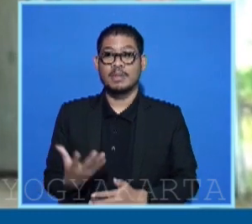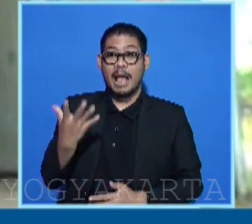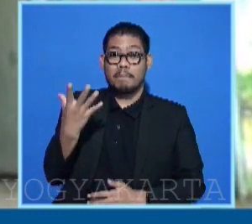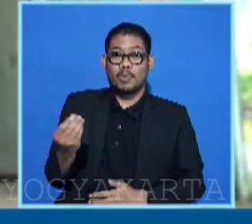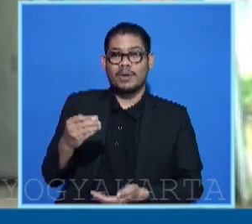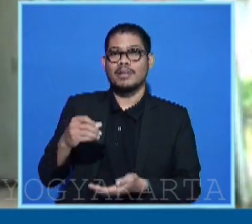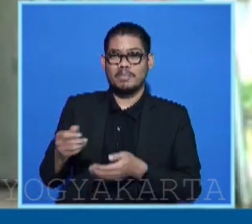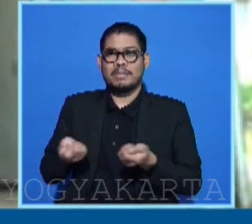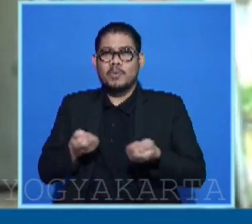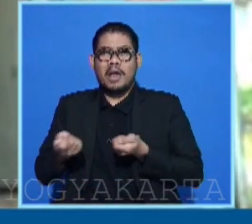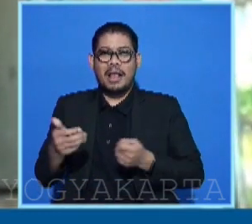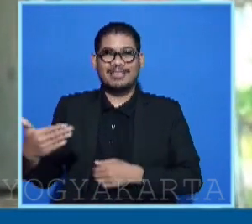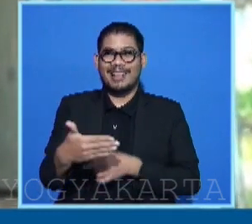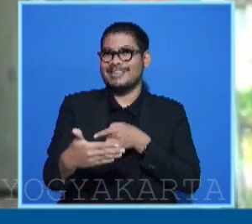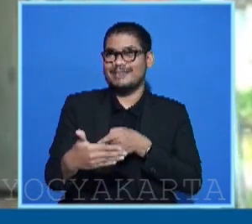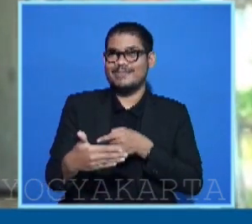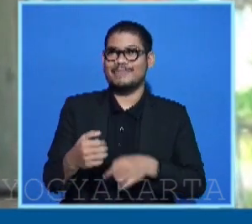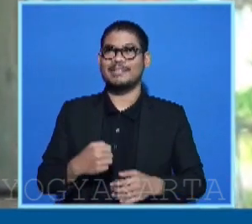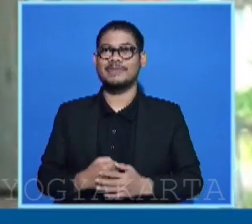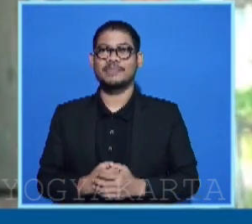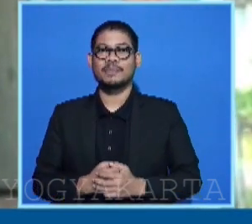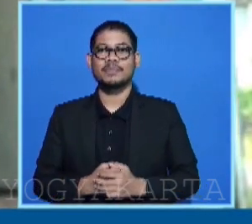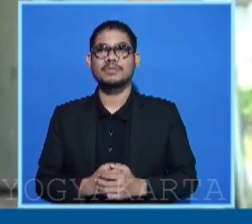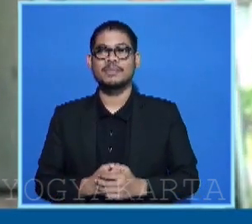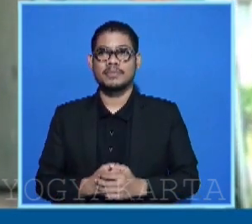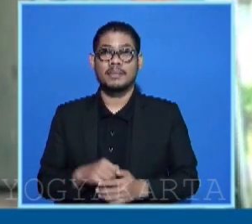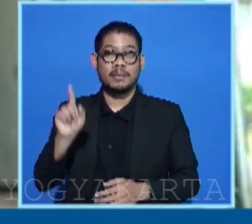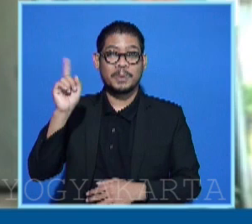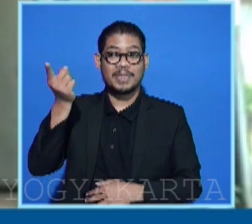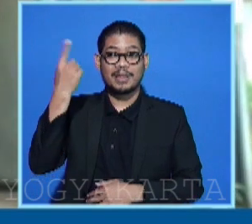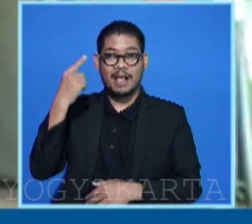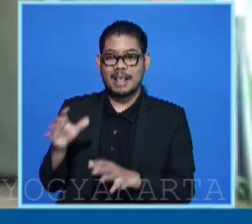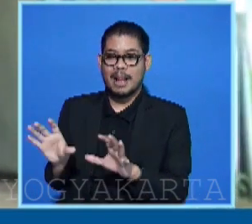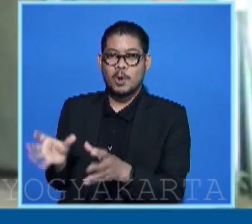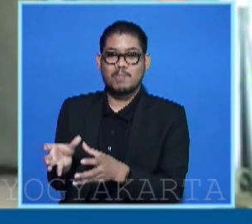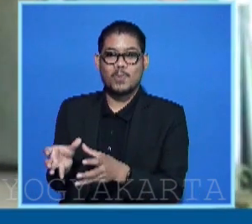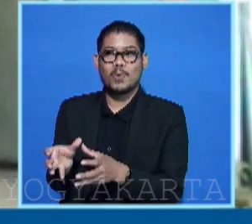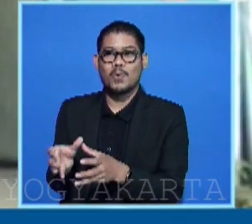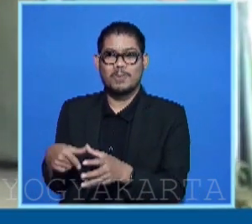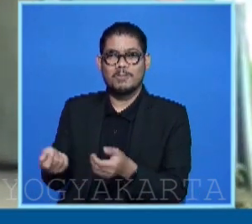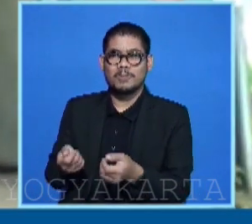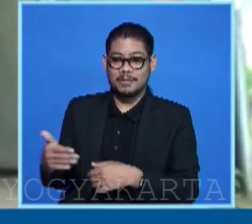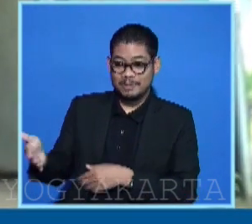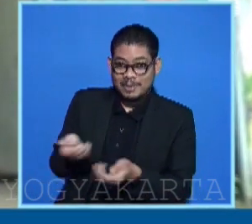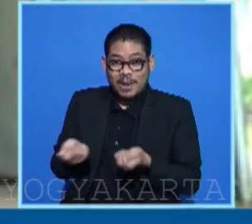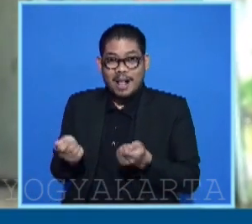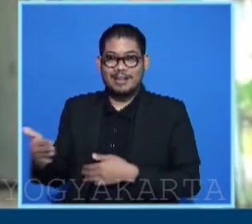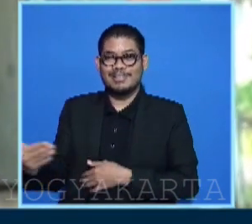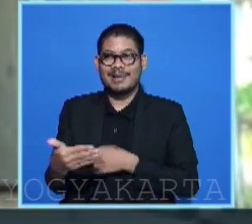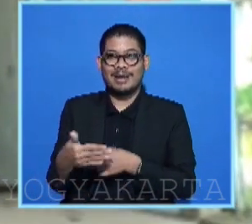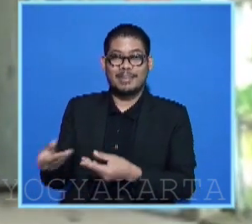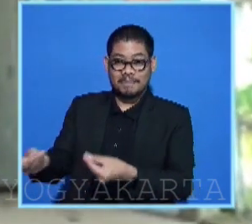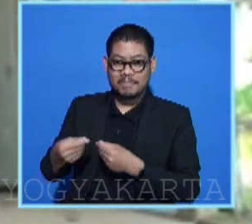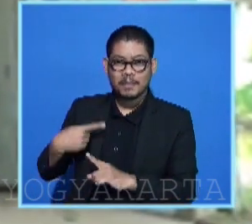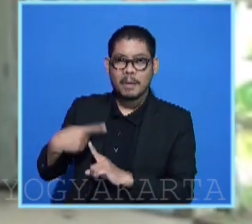kelompok anu nyaosi piranti kangge penambahan oksigen menika ngagem aerator